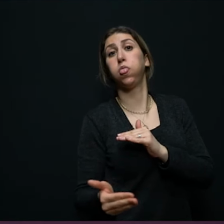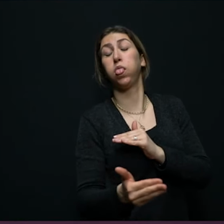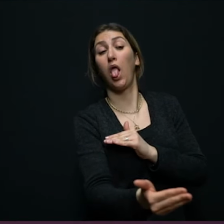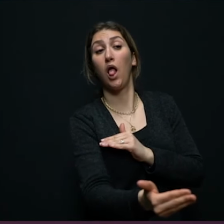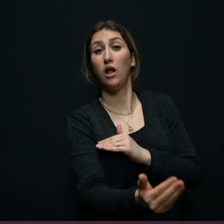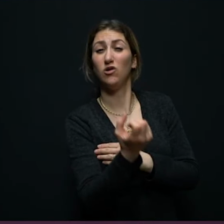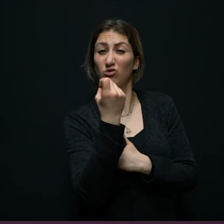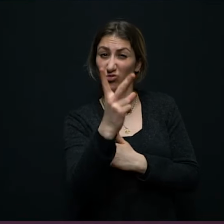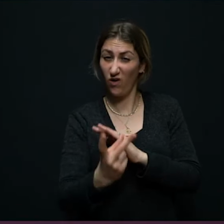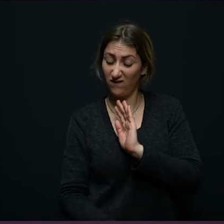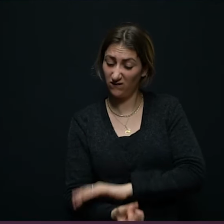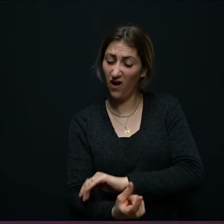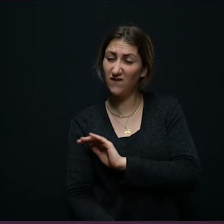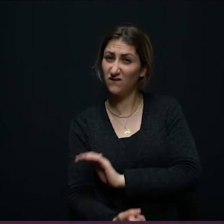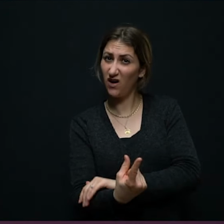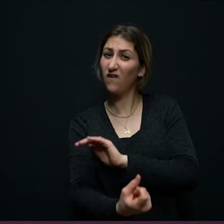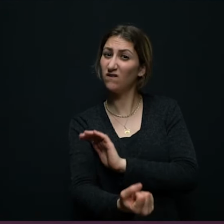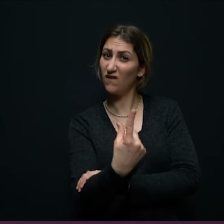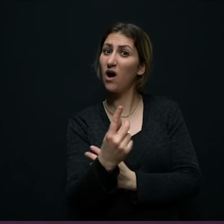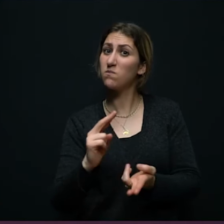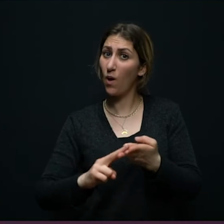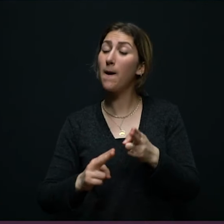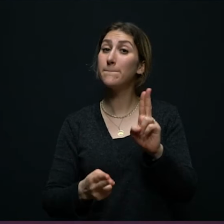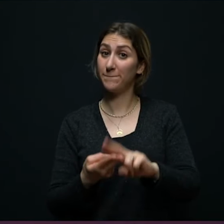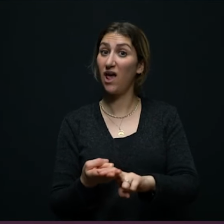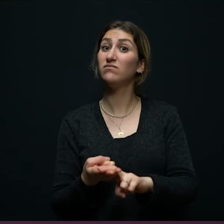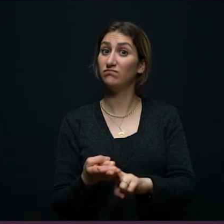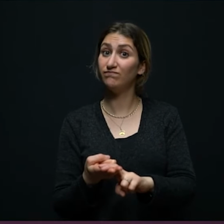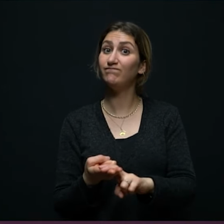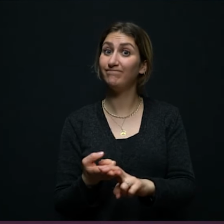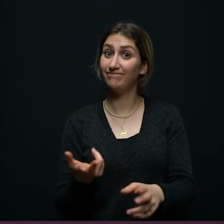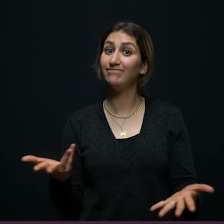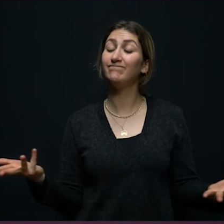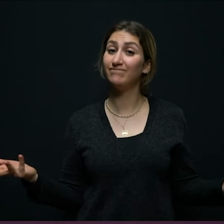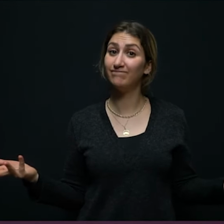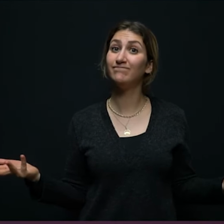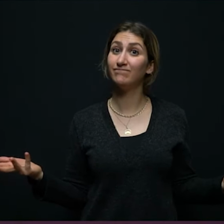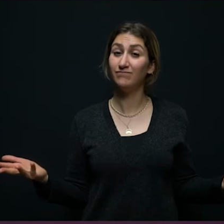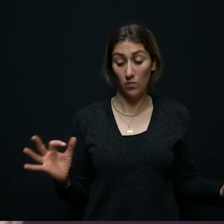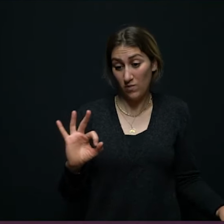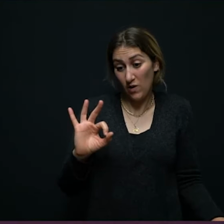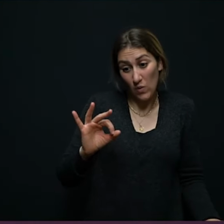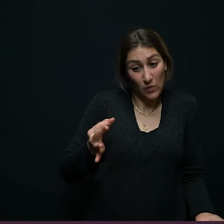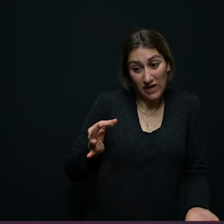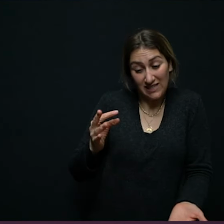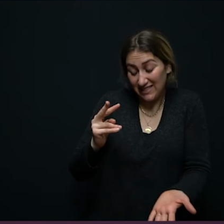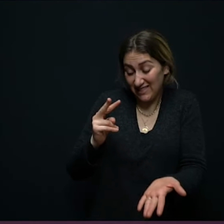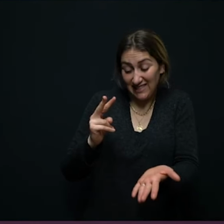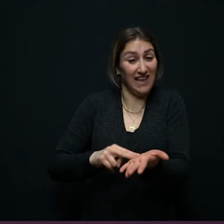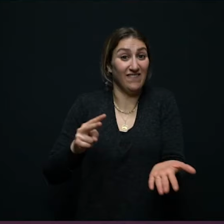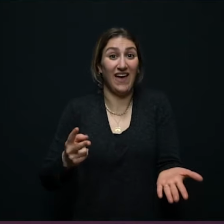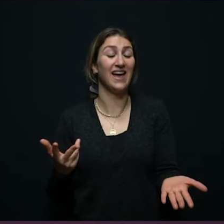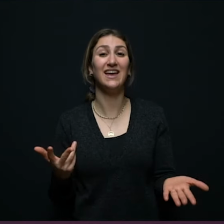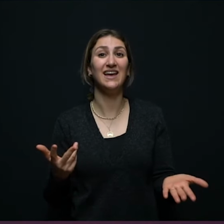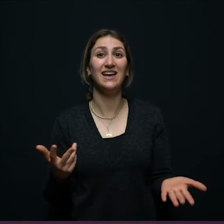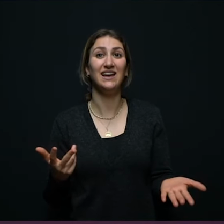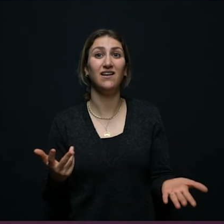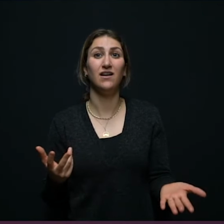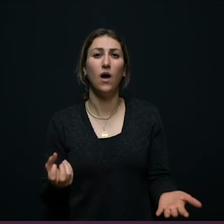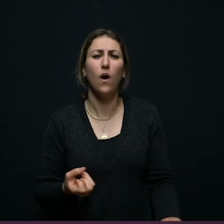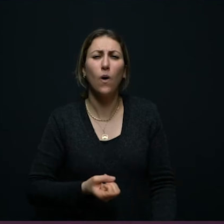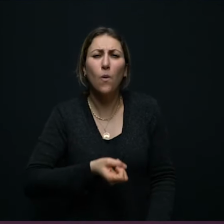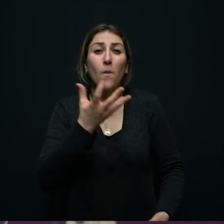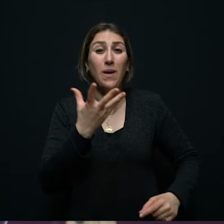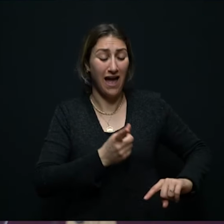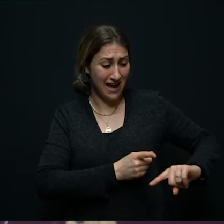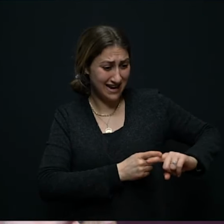je laisse entrer ça mais c'est combien de chrétiens viennent voir des pasteurs en disons pasteur que j'ai des problèmes dans ma